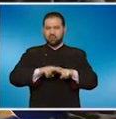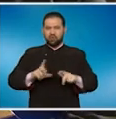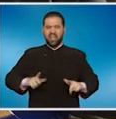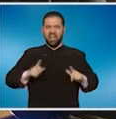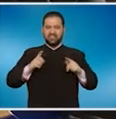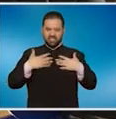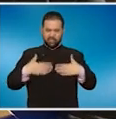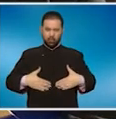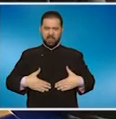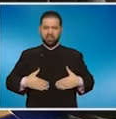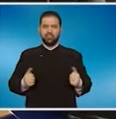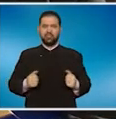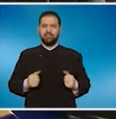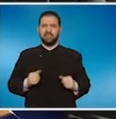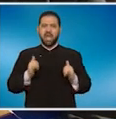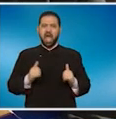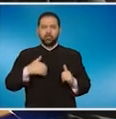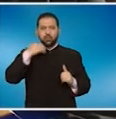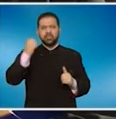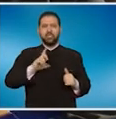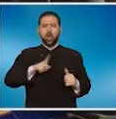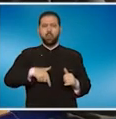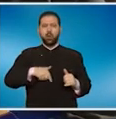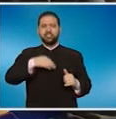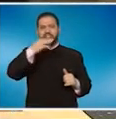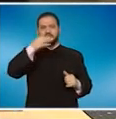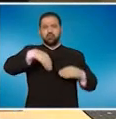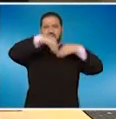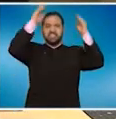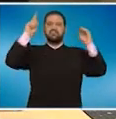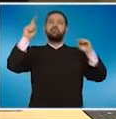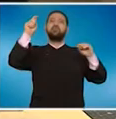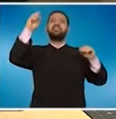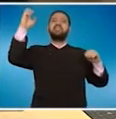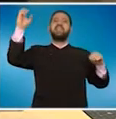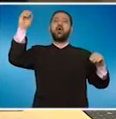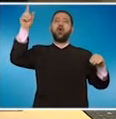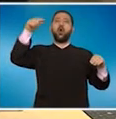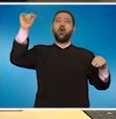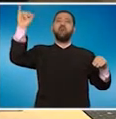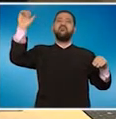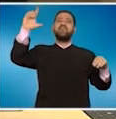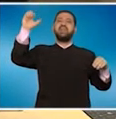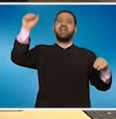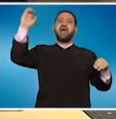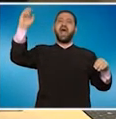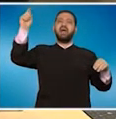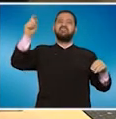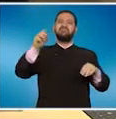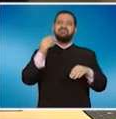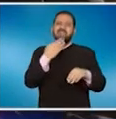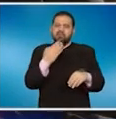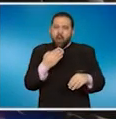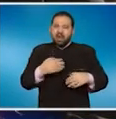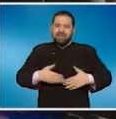cumva, a vieții trupești. Da? Atunci când obosești, spunea Sfântul Teofil Lact al Bulgariei, bună oară, te doare mijlocul. Aici este, cumva,